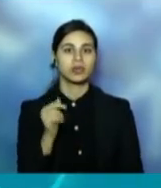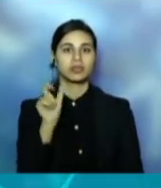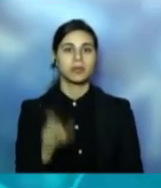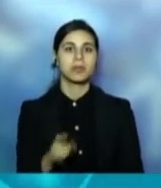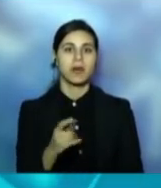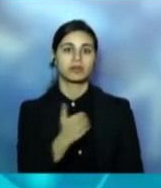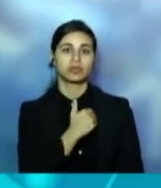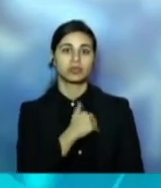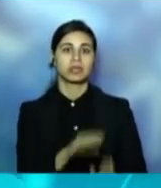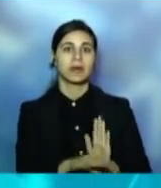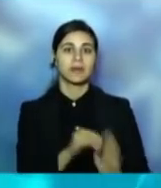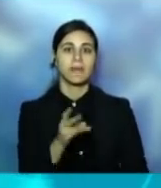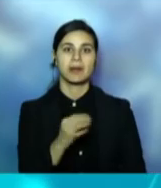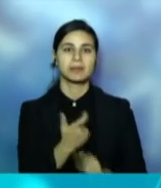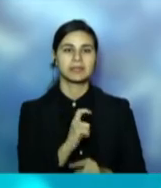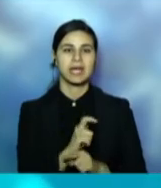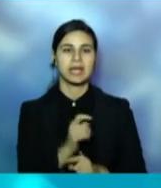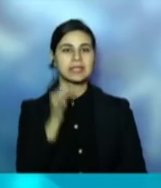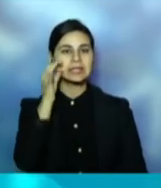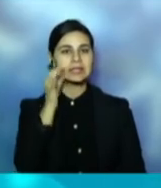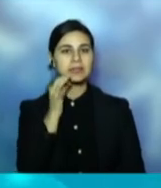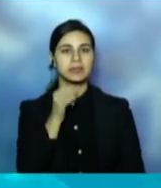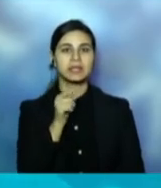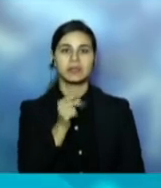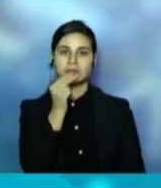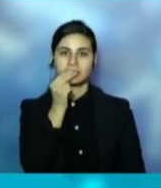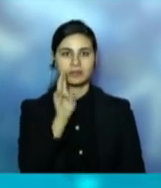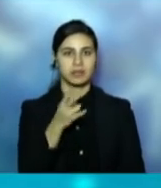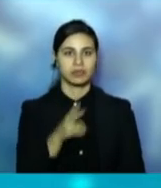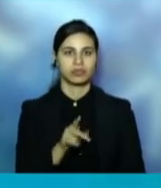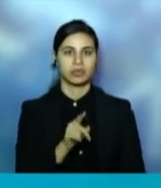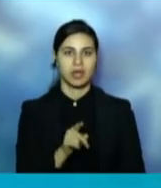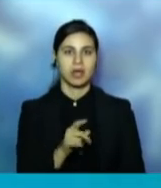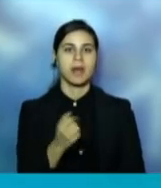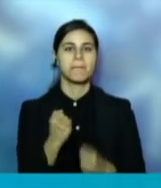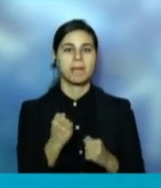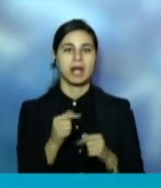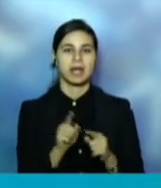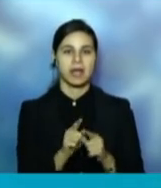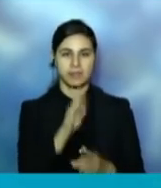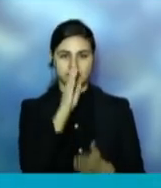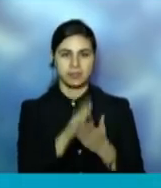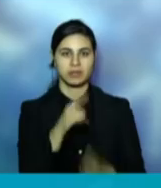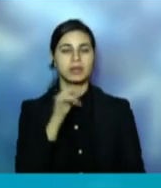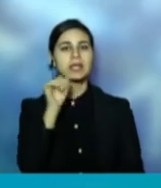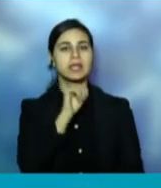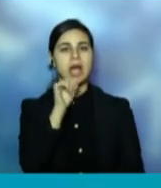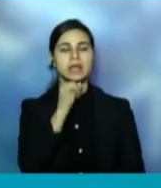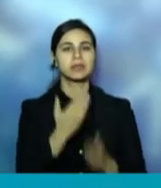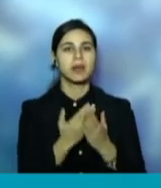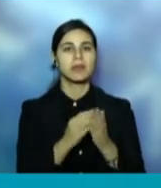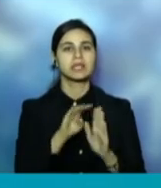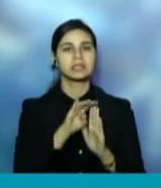ბანანი ავირჩიოთ, მაგრამ ძალიან ჩამტკბარ და შაქრული არ იყოს. ბანანი აი პირდაპირ გეუბნები. ნაყინი რომ არის იმ